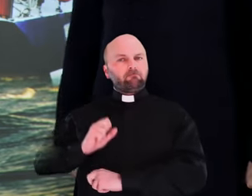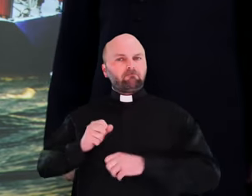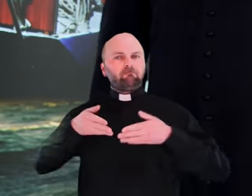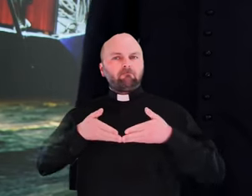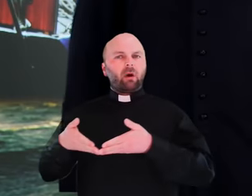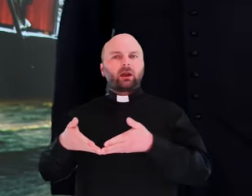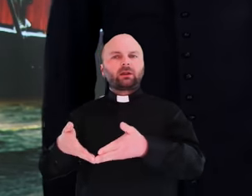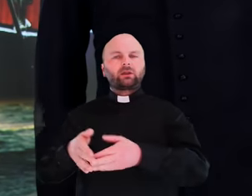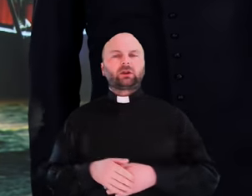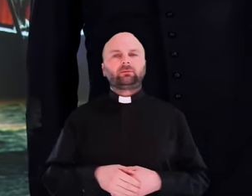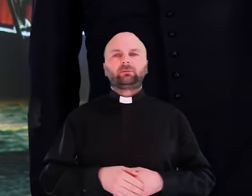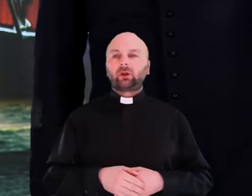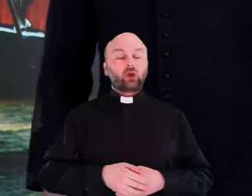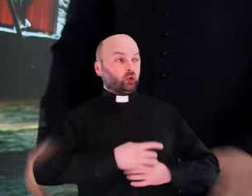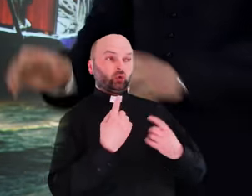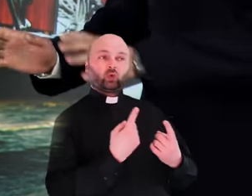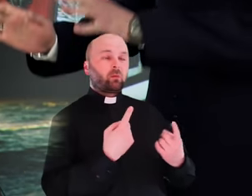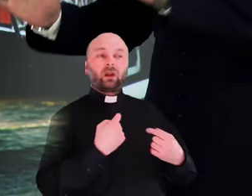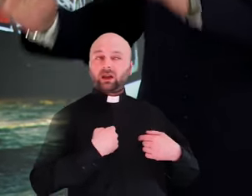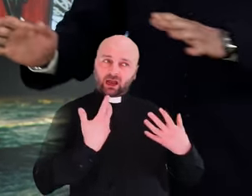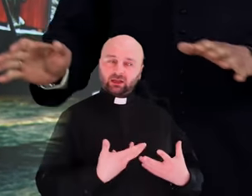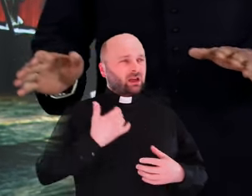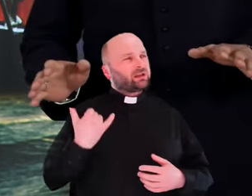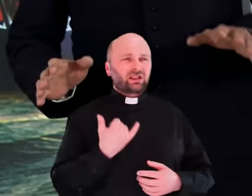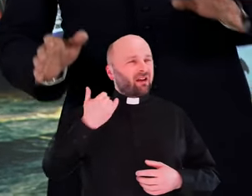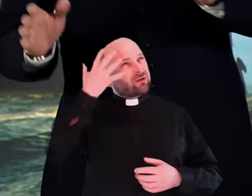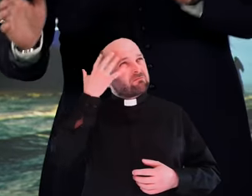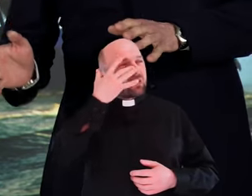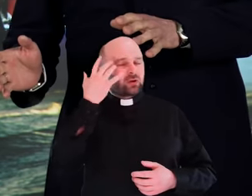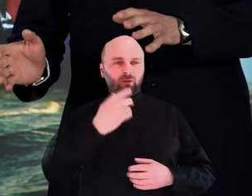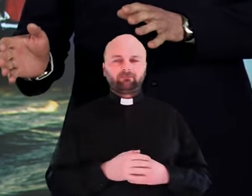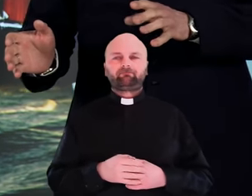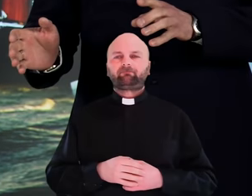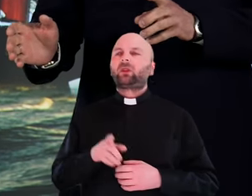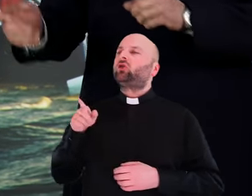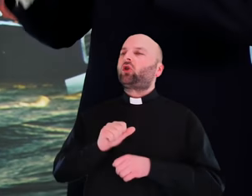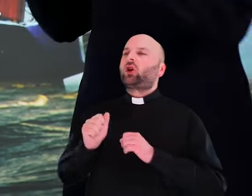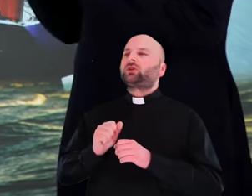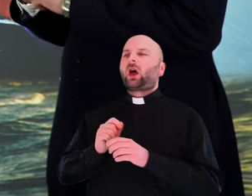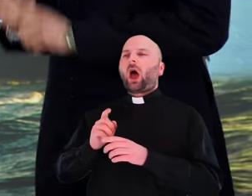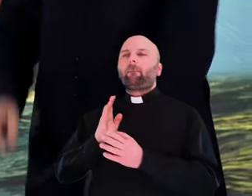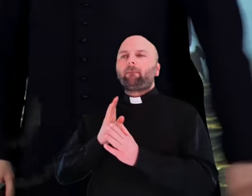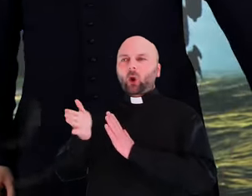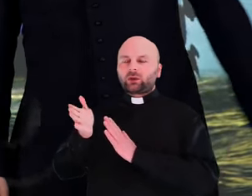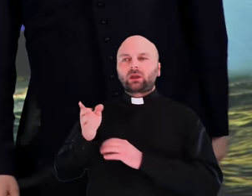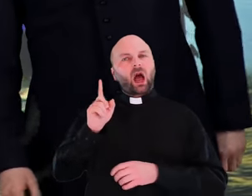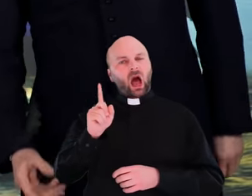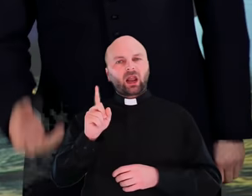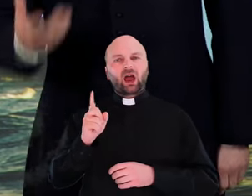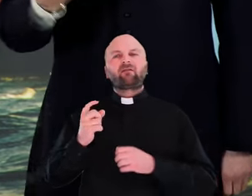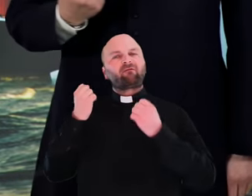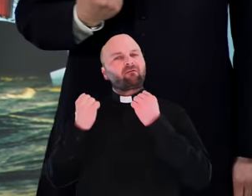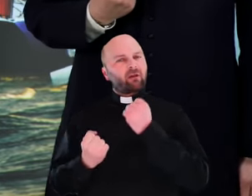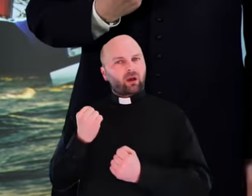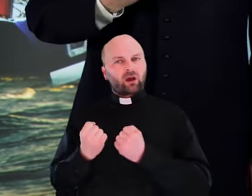marynarzem. Chyba marynarką. Czekaj. To jest proste, ale i wymagające.